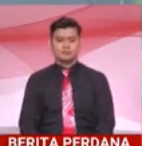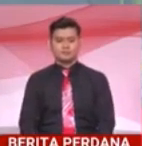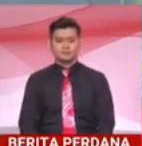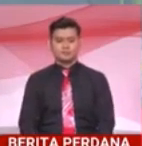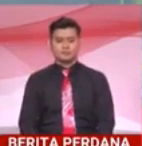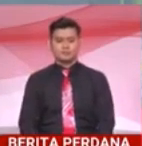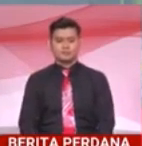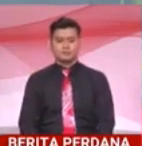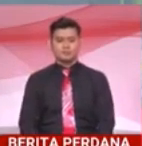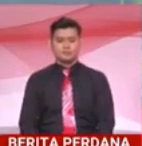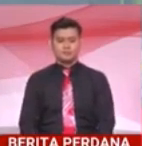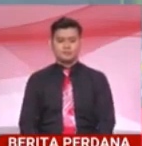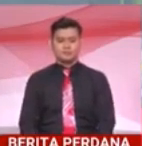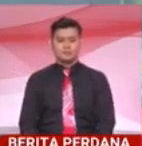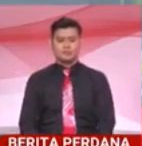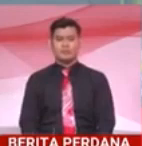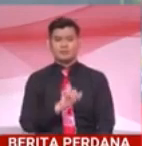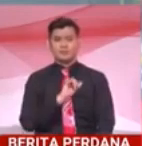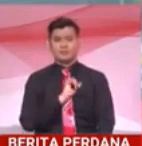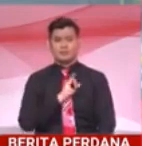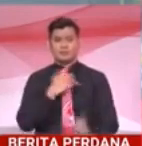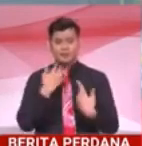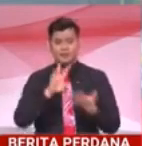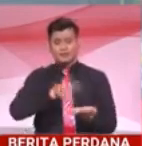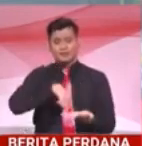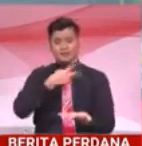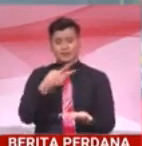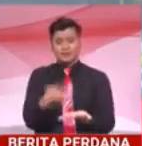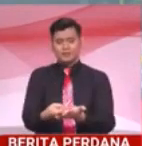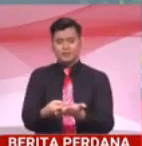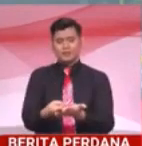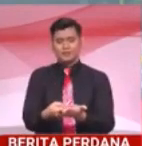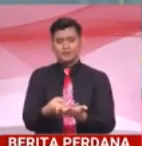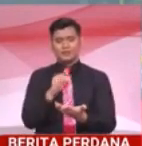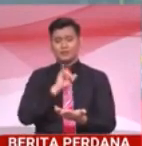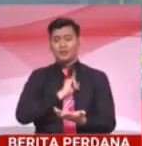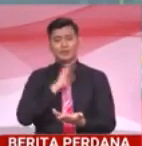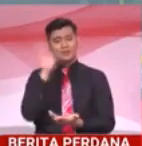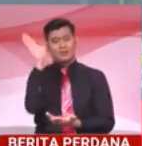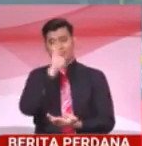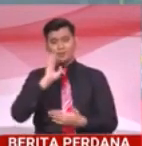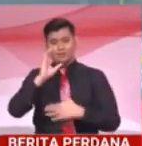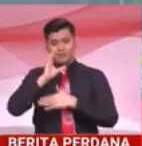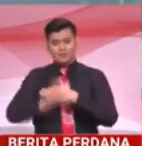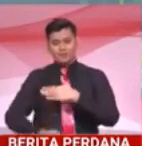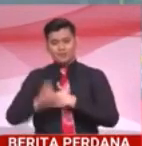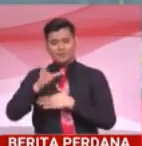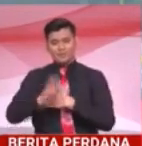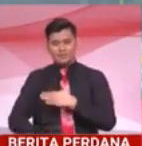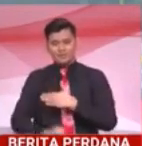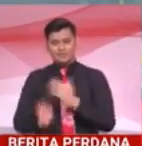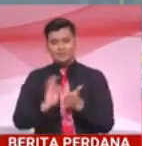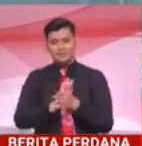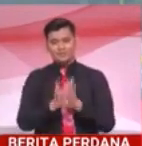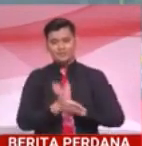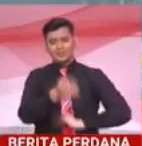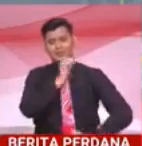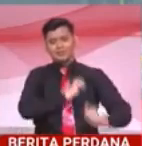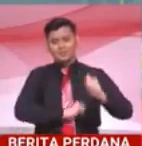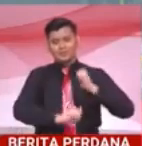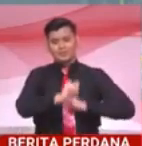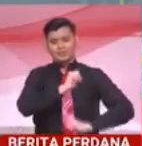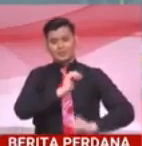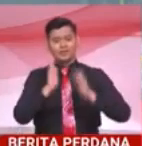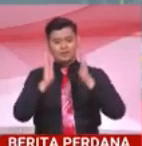lebih enak b1di set cuci tensai tak pernah Cidodol sepanjang saya beginilah demi syuting